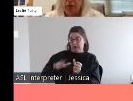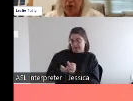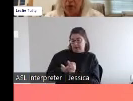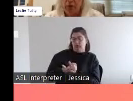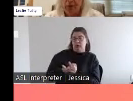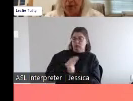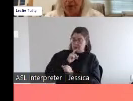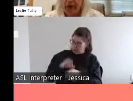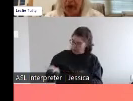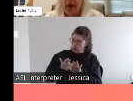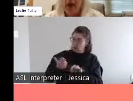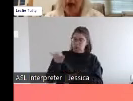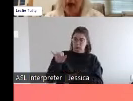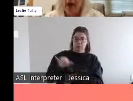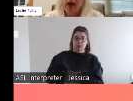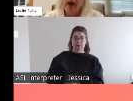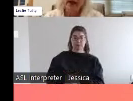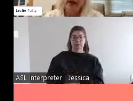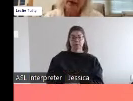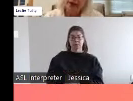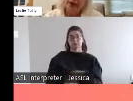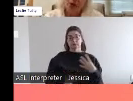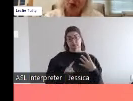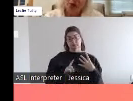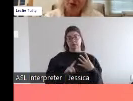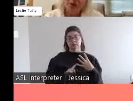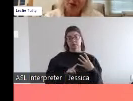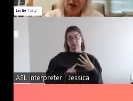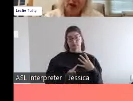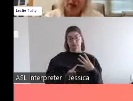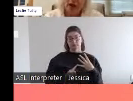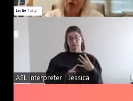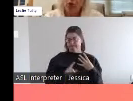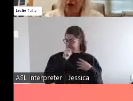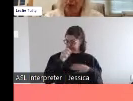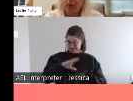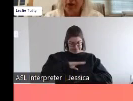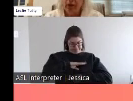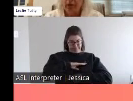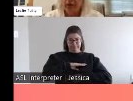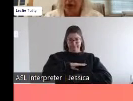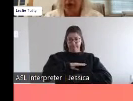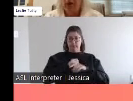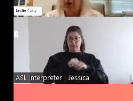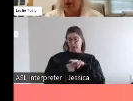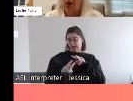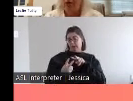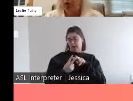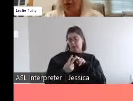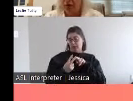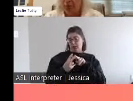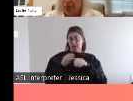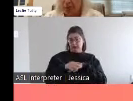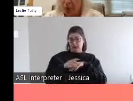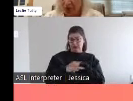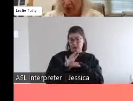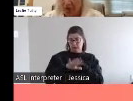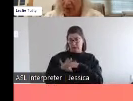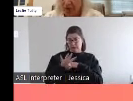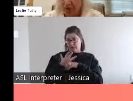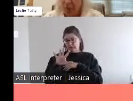Donc, ces éléments contextuels sont très importants. En comparaison, l'insatisfaction à l'égard du counseling de